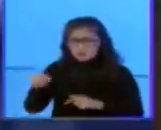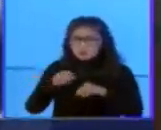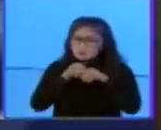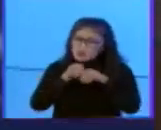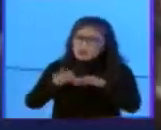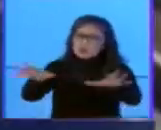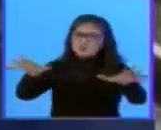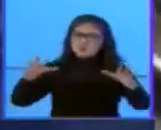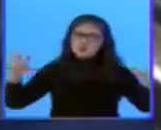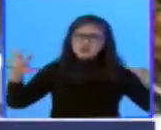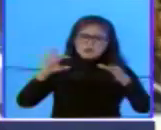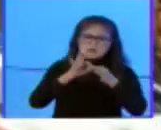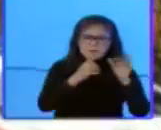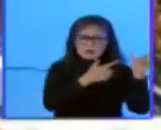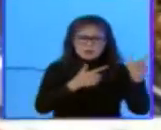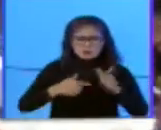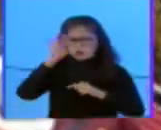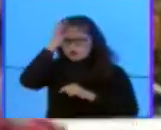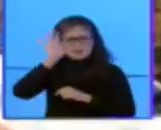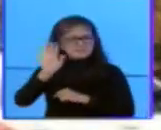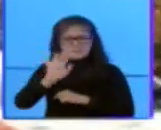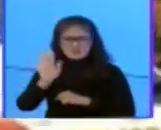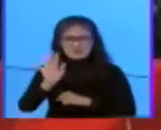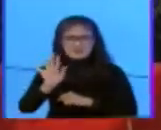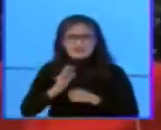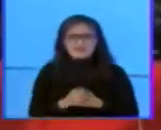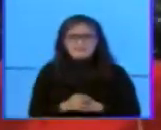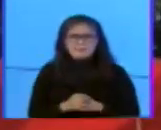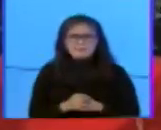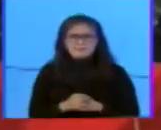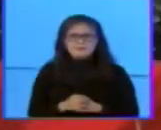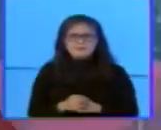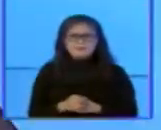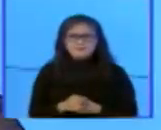sinergitas antara TNI dan Polri. Dari Jakarta, Rio Manik, iNews melaporkan.